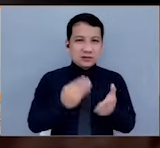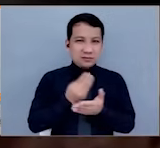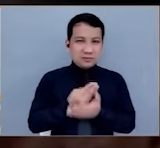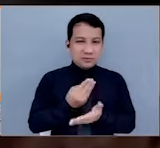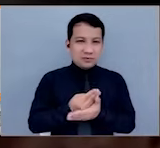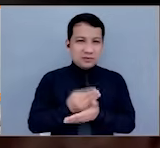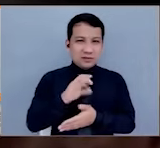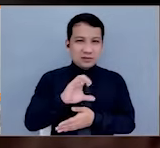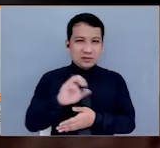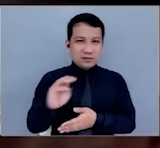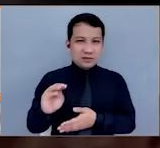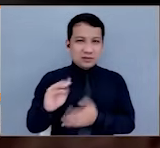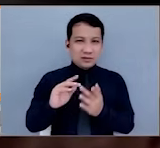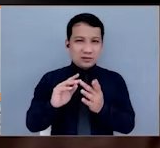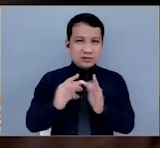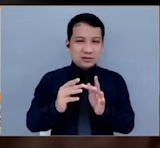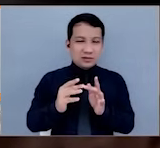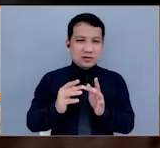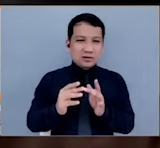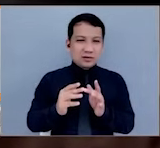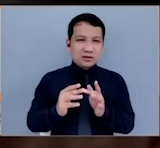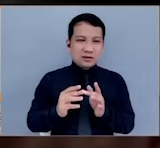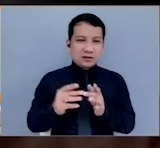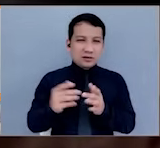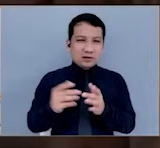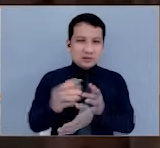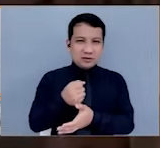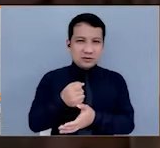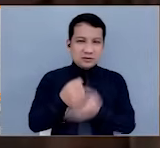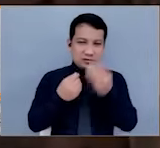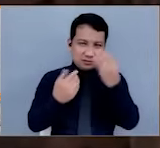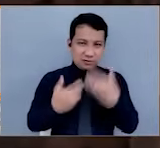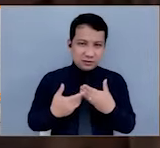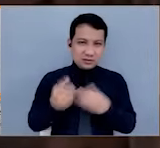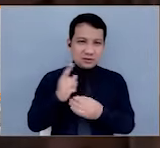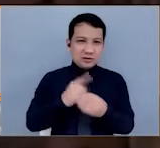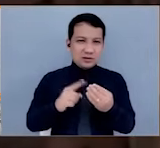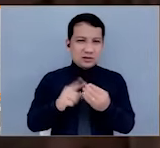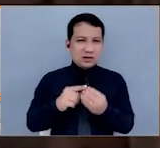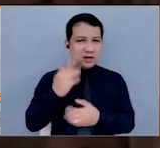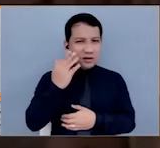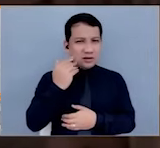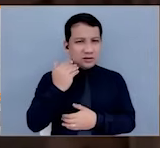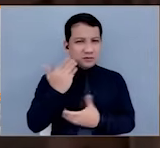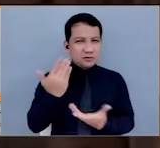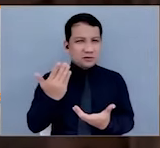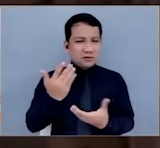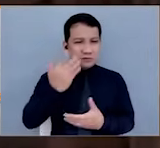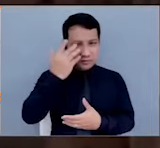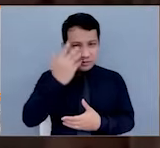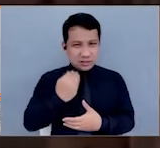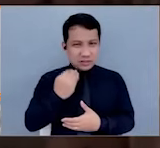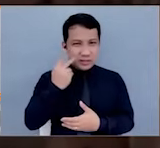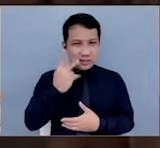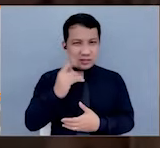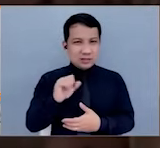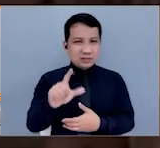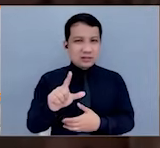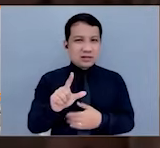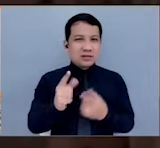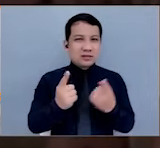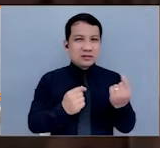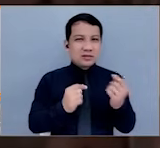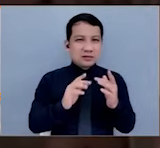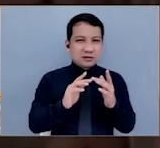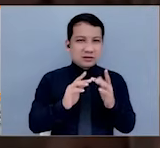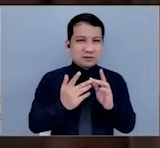kanya online pero nakuha na ang kanyang impormasyon. E bakit nga ba kahit tulog si Kelly, nagagawa niyang